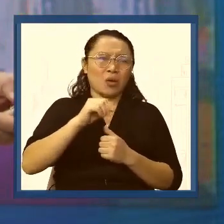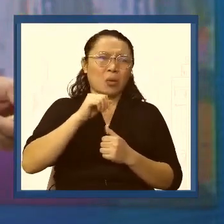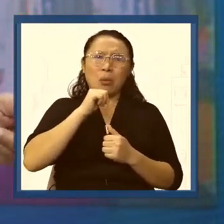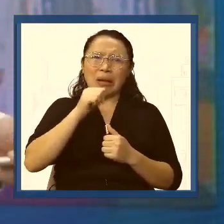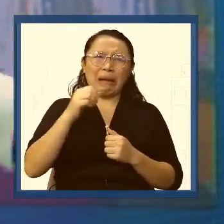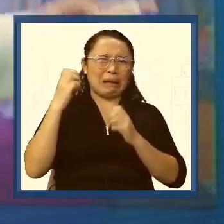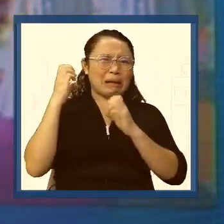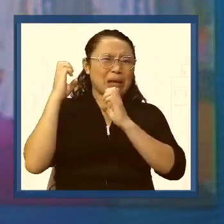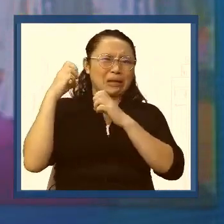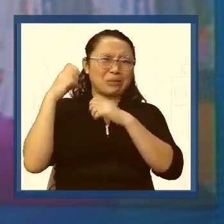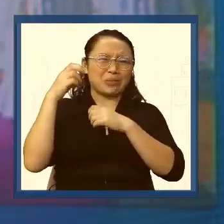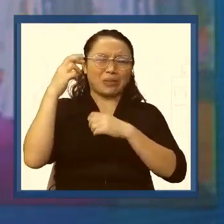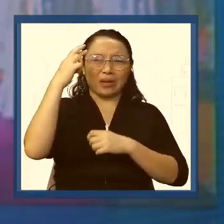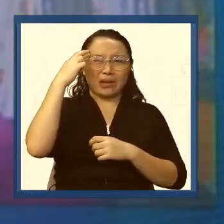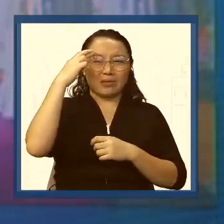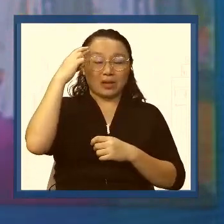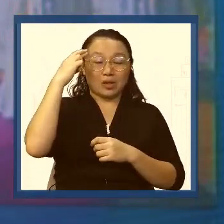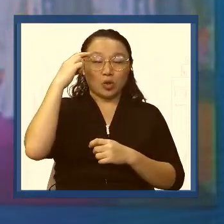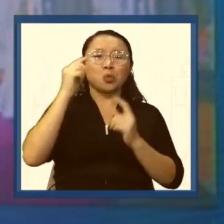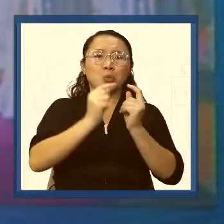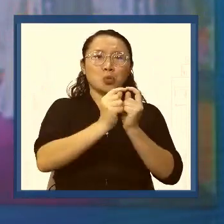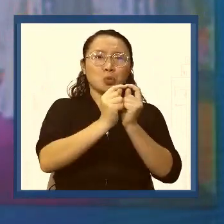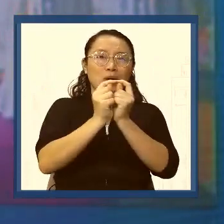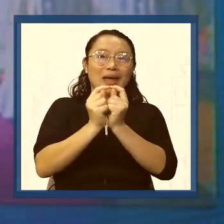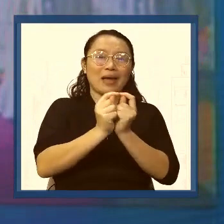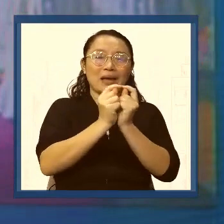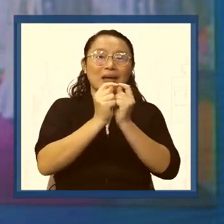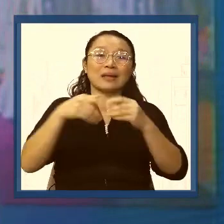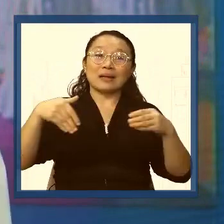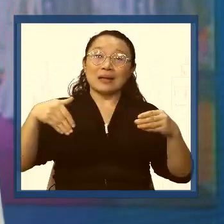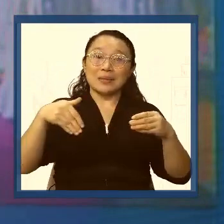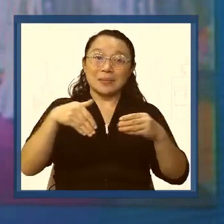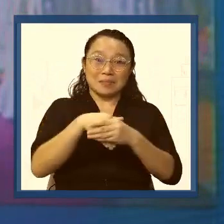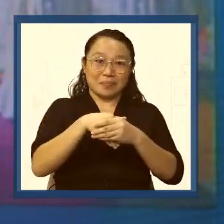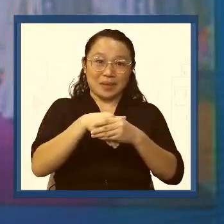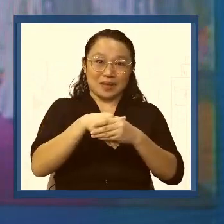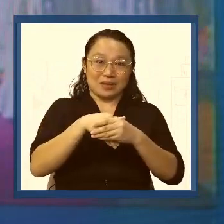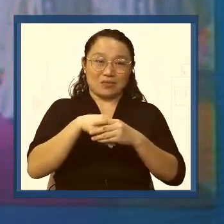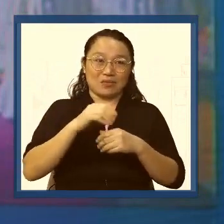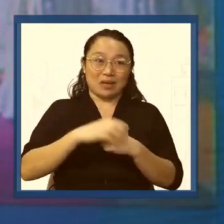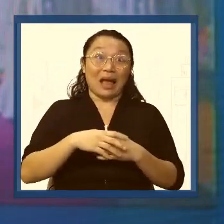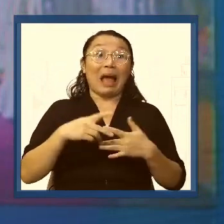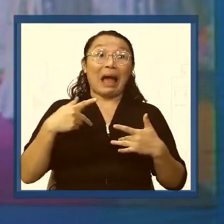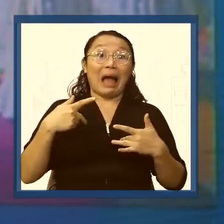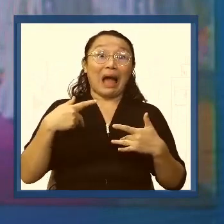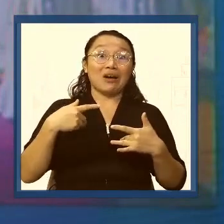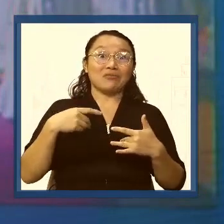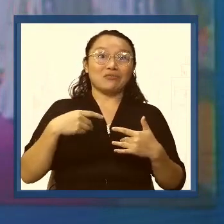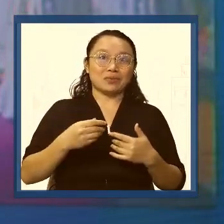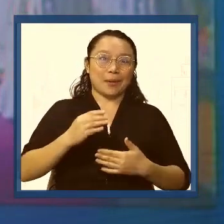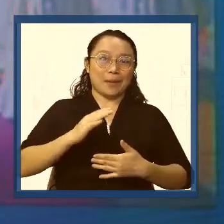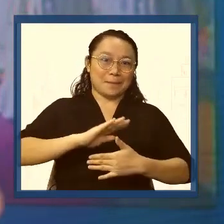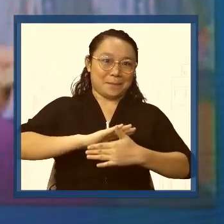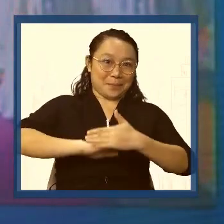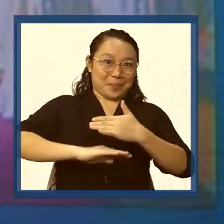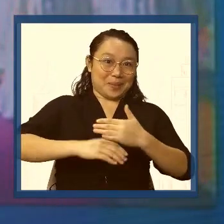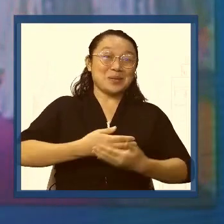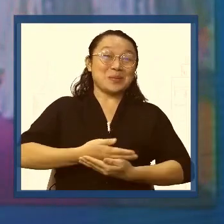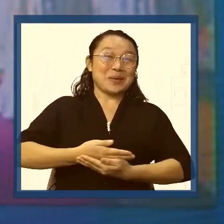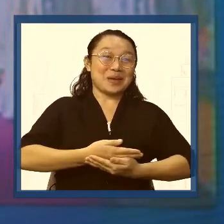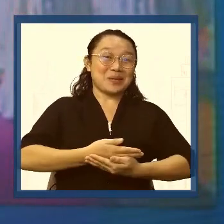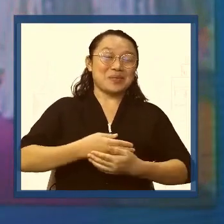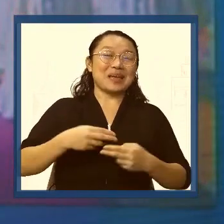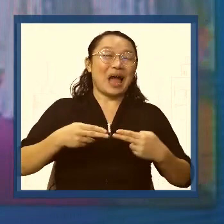hitabo, nagkauban sila tungod kay nanay umabot nilang anak. Sa